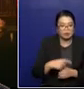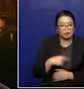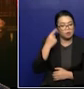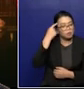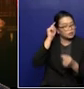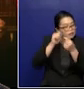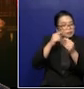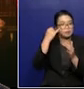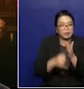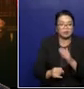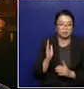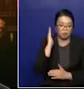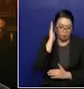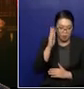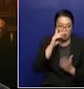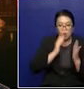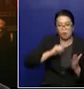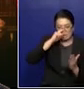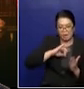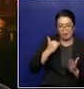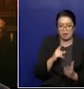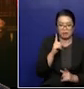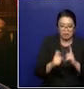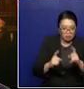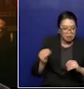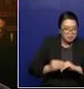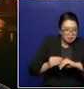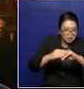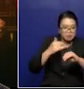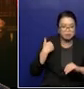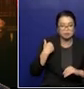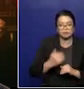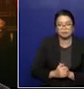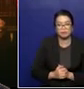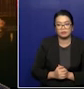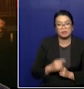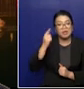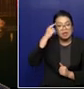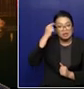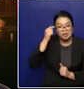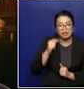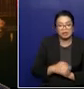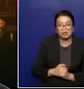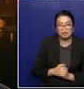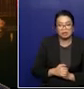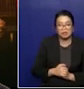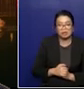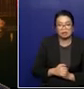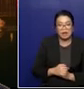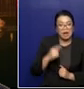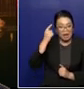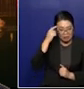าดผมเตือนก่อนนะฮะเรื่องนี้น่ากลัวแบบที่สุดครับแล้วท่านอย่าหวังนะฮะมันจะมาอย่างนั้นมันอาจจะไม่ได้ยิ่งก